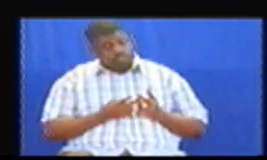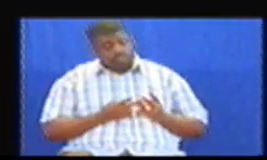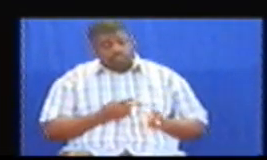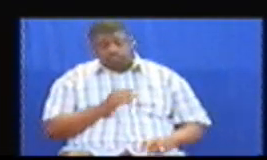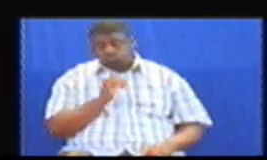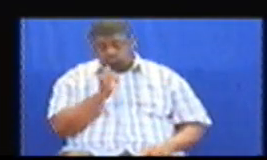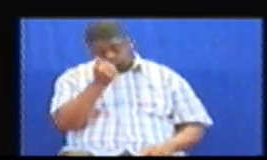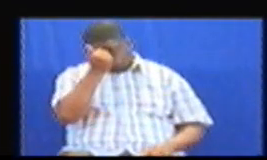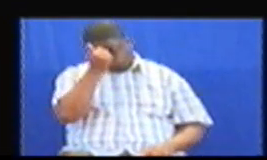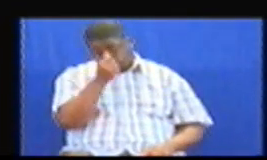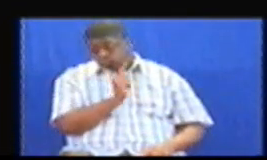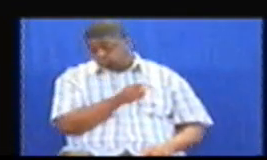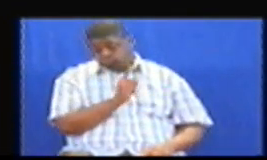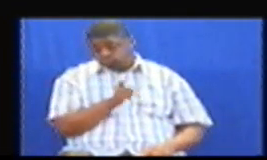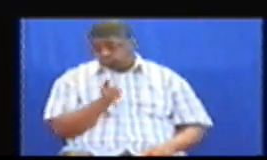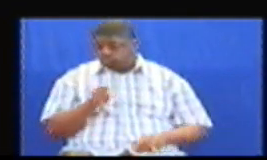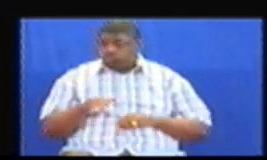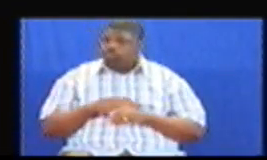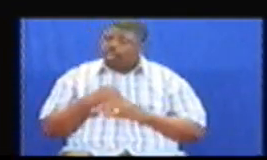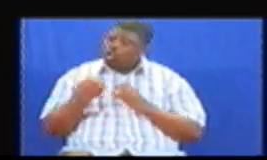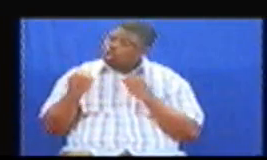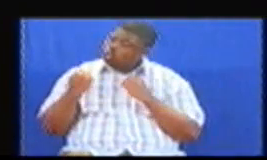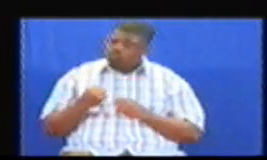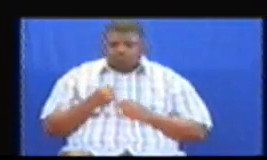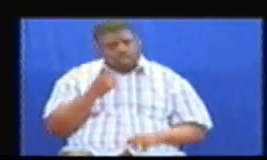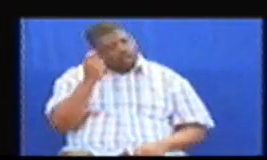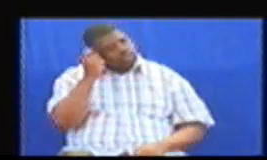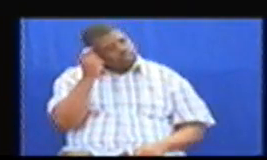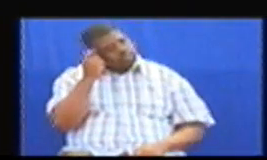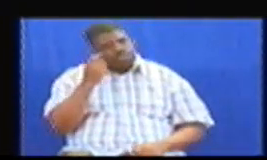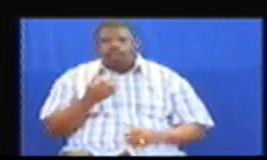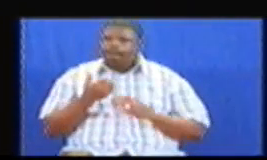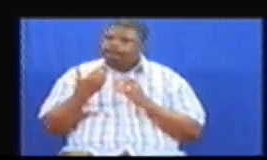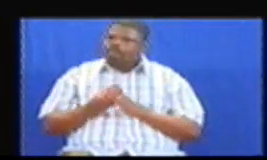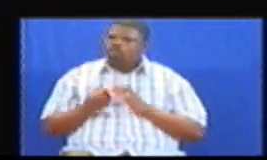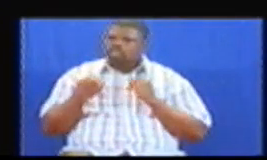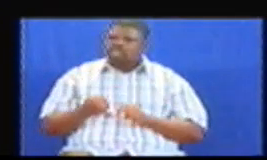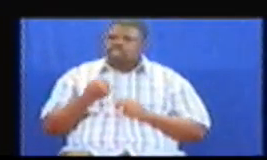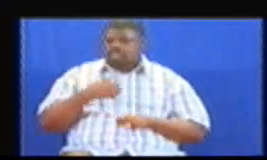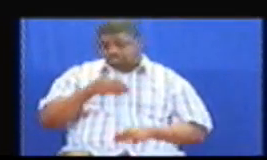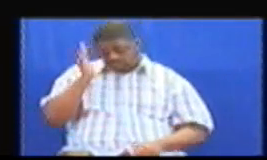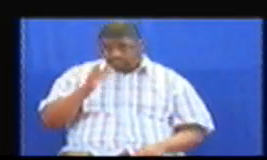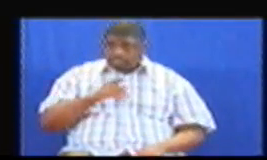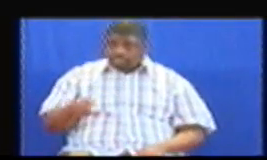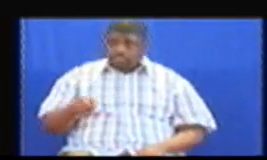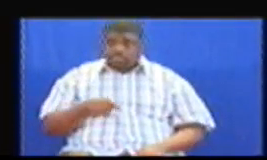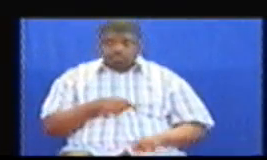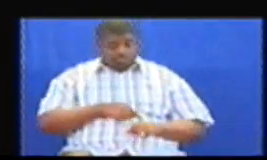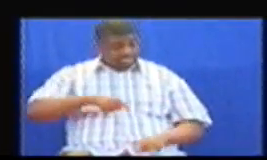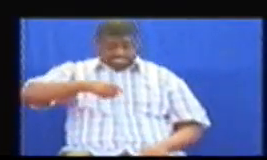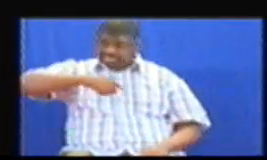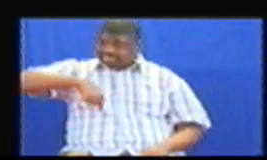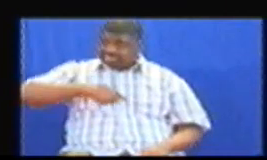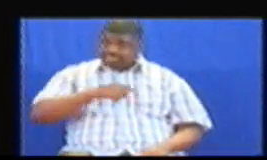ni wajibu wetu sasa kutumia nguvu zetu zote na maarifa pamoja na jitihada zote zinazofanywa na serikali. Ni kipindi cha sisi kama wa